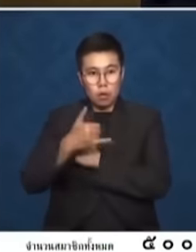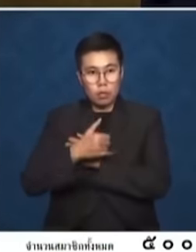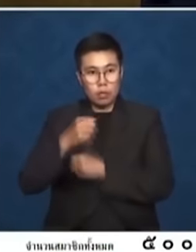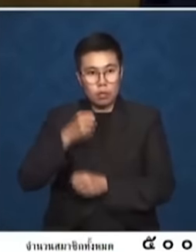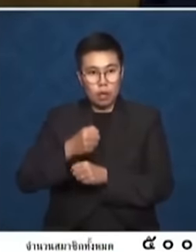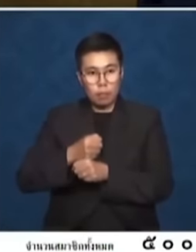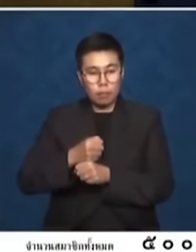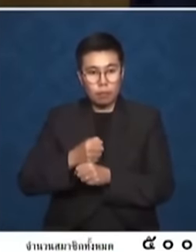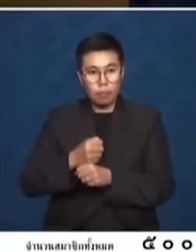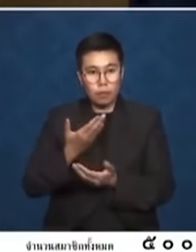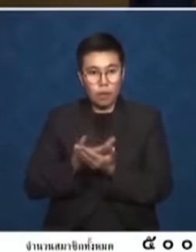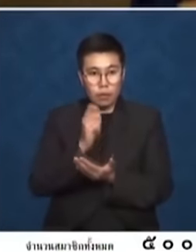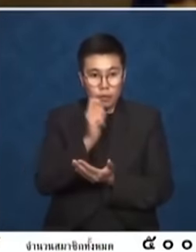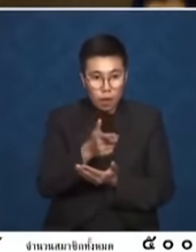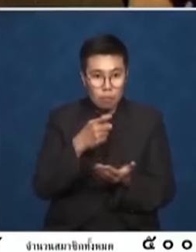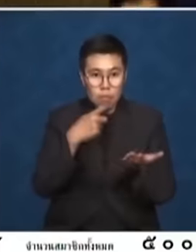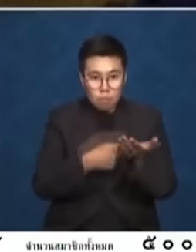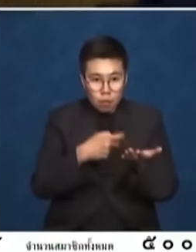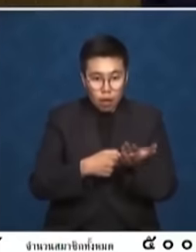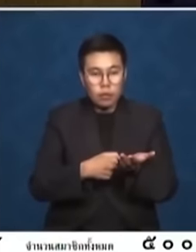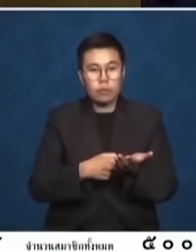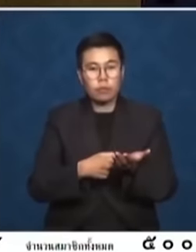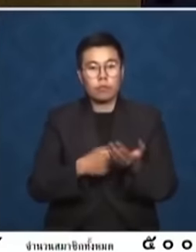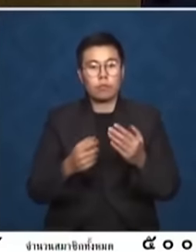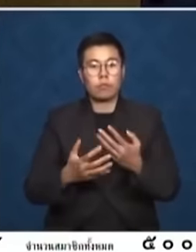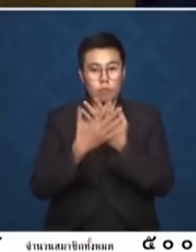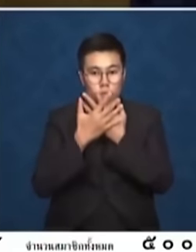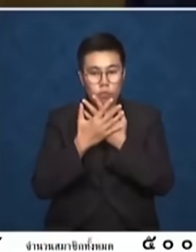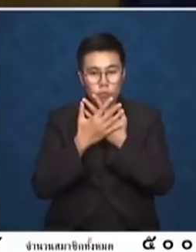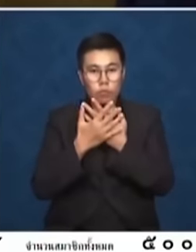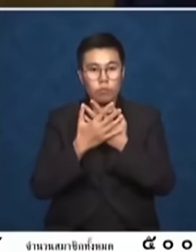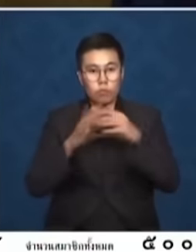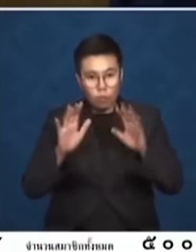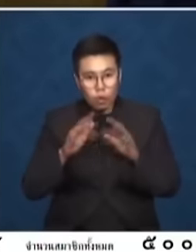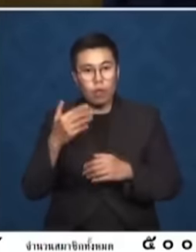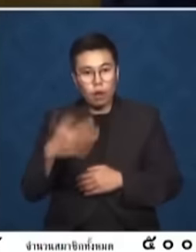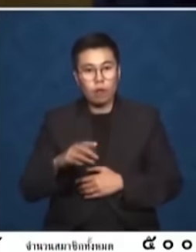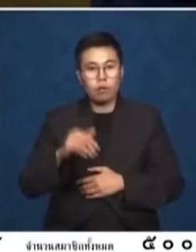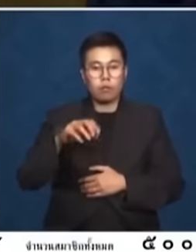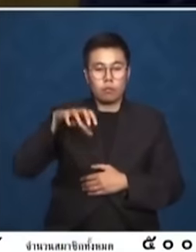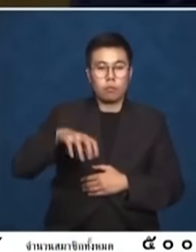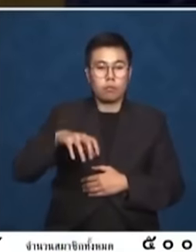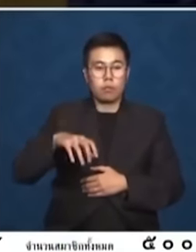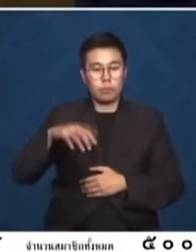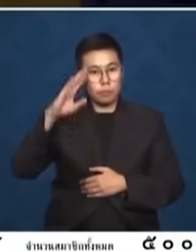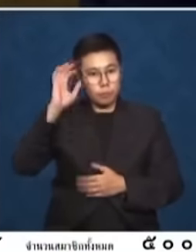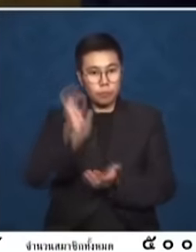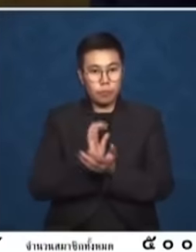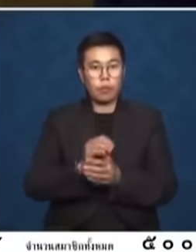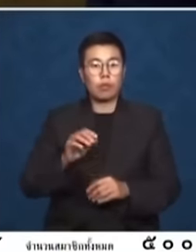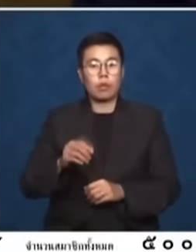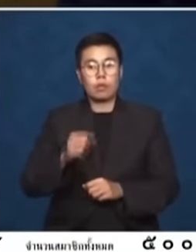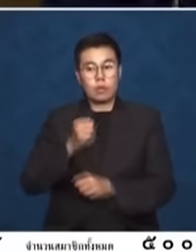กันไปโรงพักกดดันอะไรต่ออะไรมากมายซึ่งอันนี้ผมเห็นว่ามันไม่ใช่เกิดจากการกระทำ